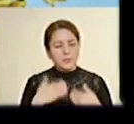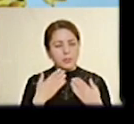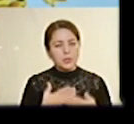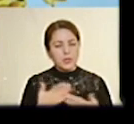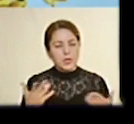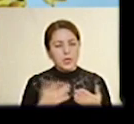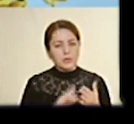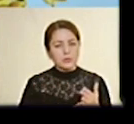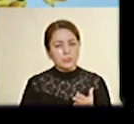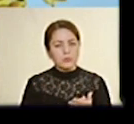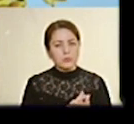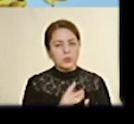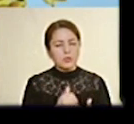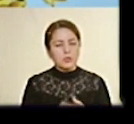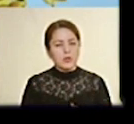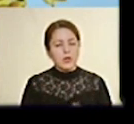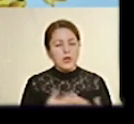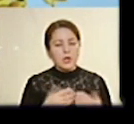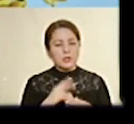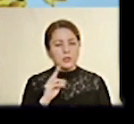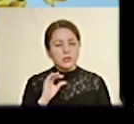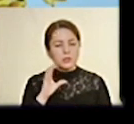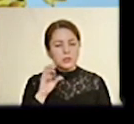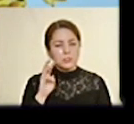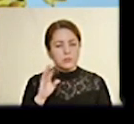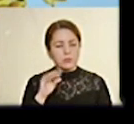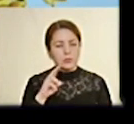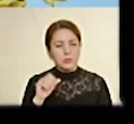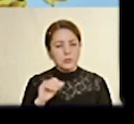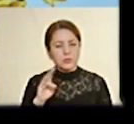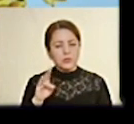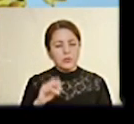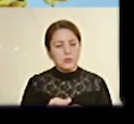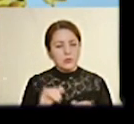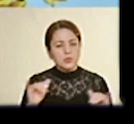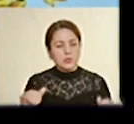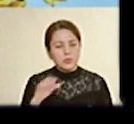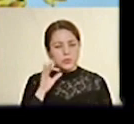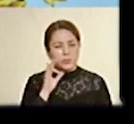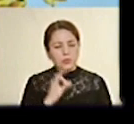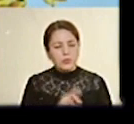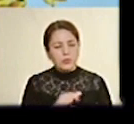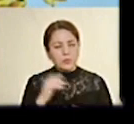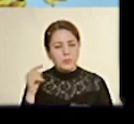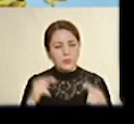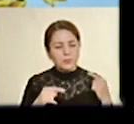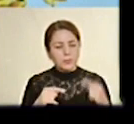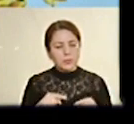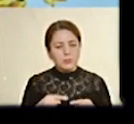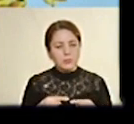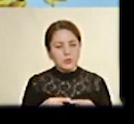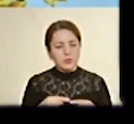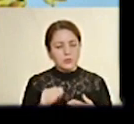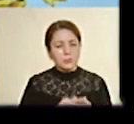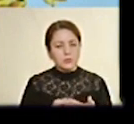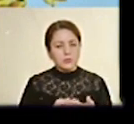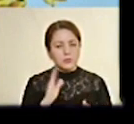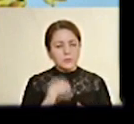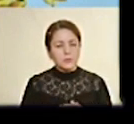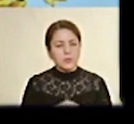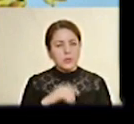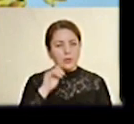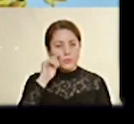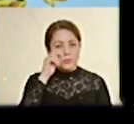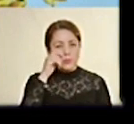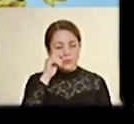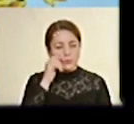qaysi o'simliklar qaysi qismidan ko'payishini, ya'ni javobini bir-biriga moslab yozamiz. Piyoz boshdan